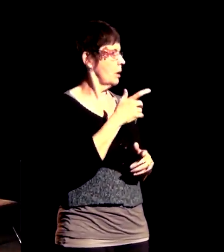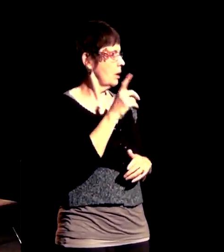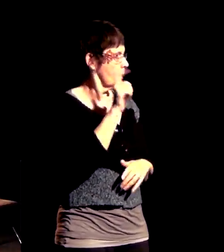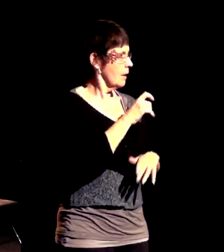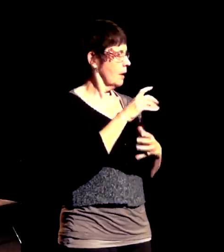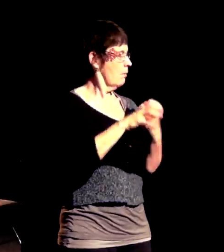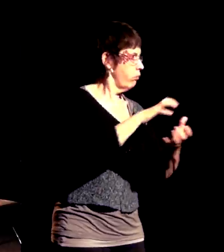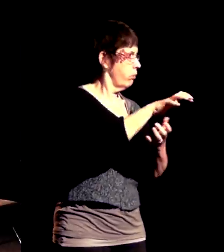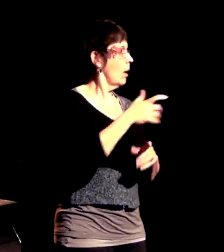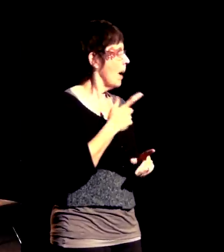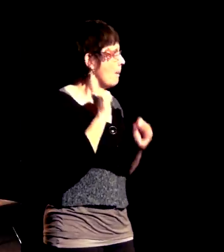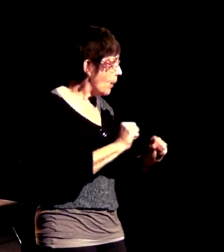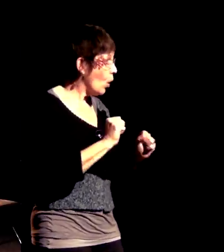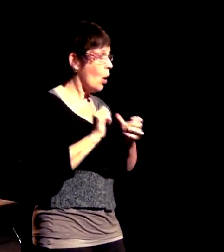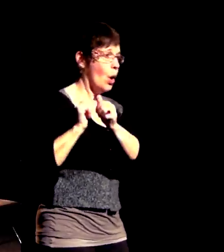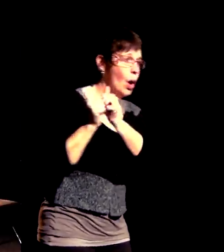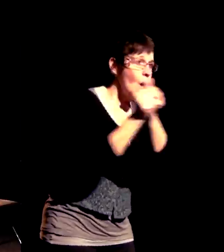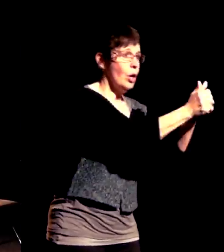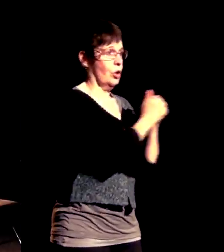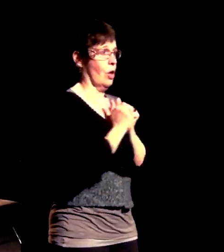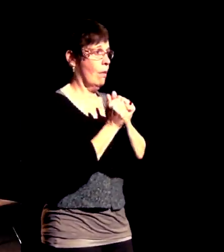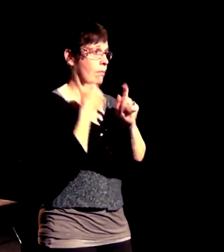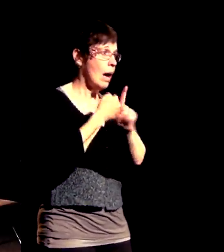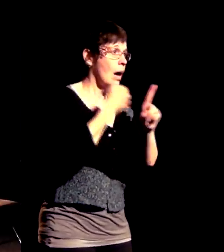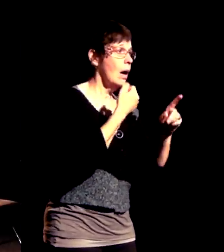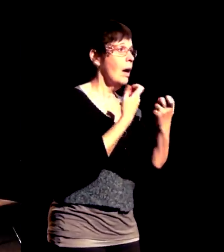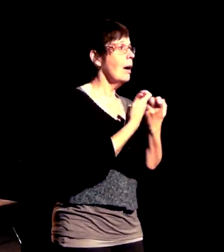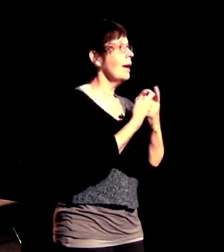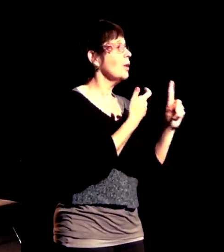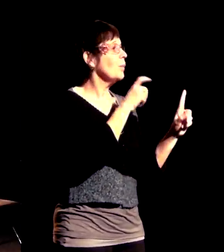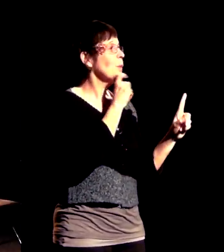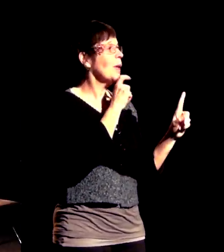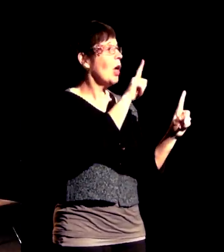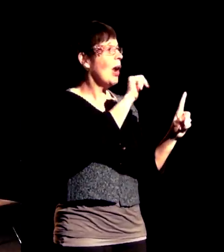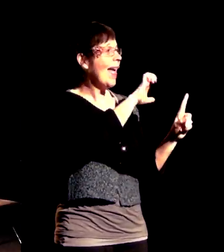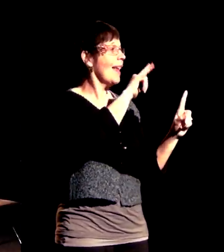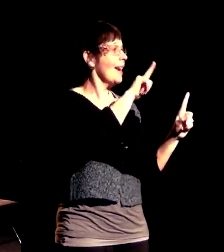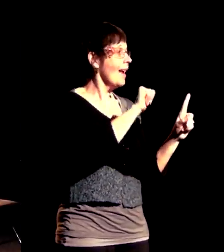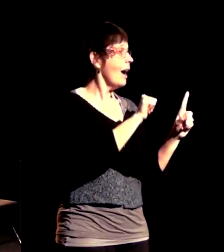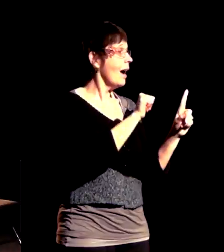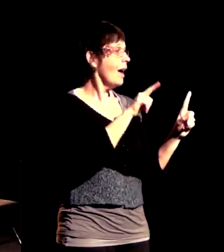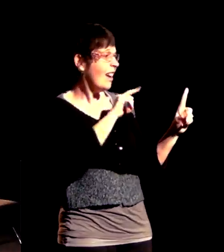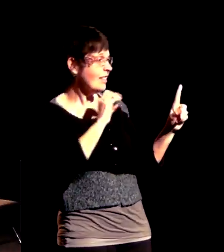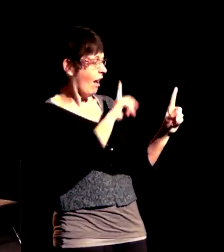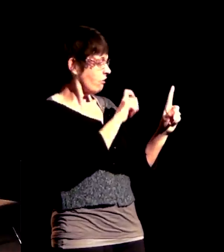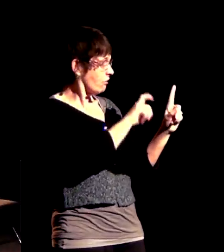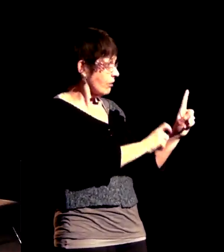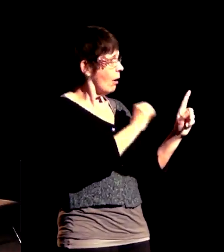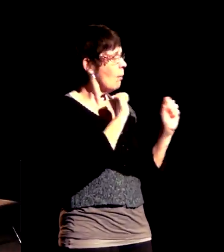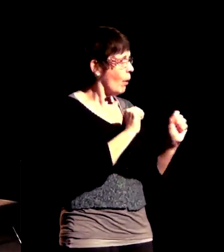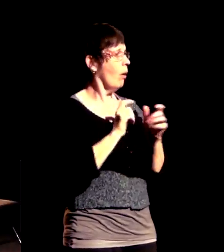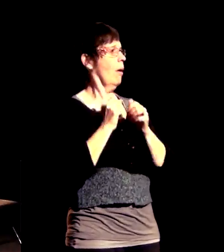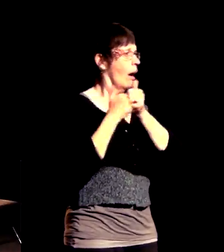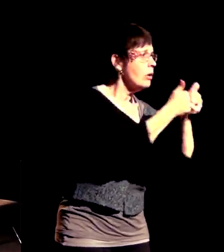ensemble. La LCR, avec Leïla, on peut se battre ensemble. Mais à condition de construire des liens égalitaires, à condition de ne pas demander à